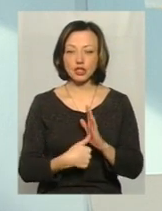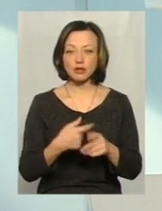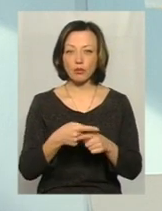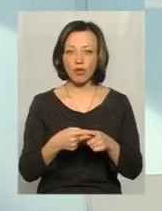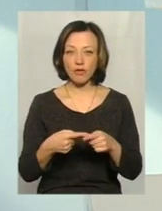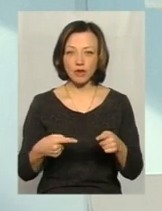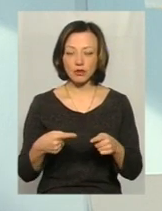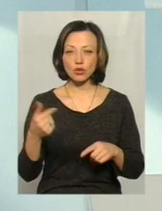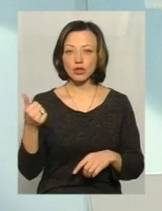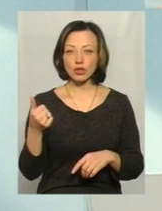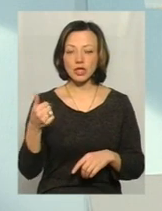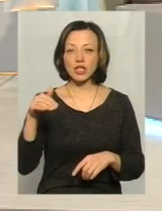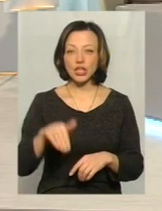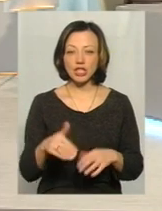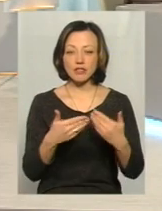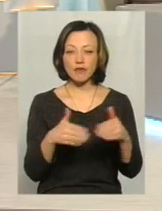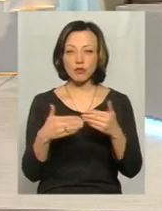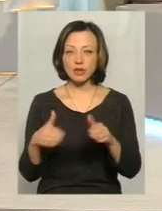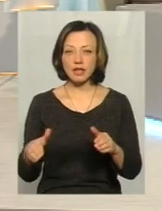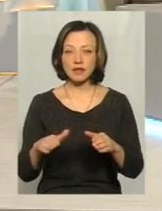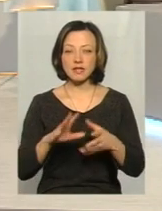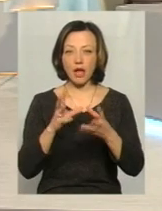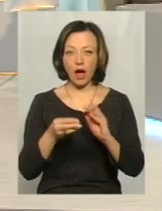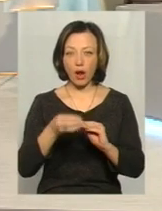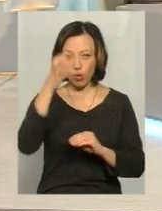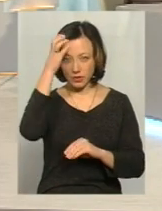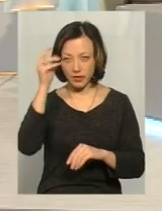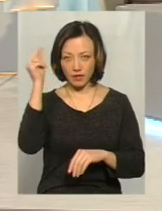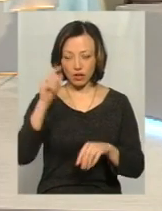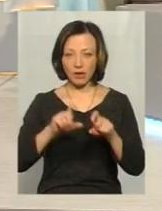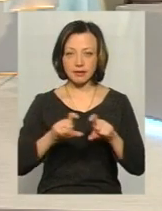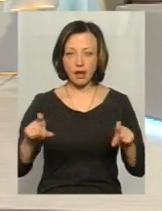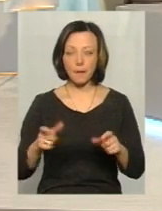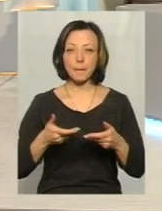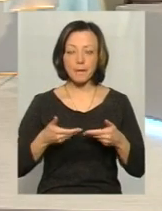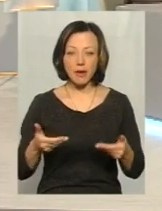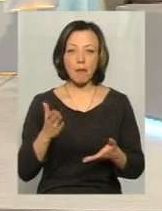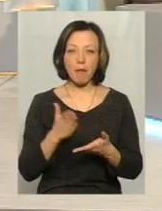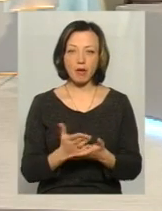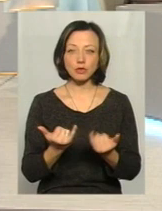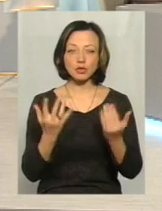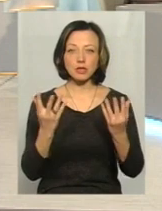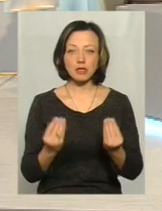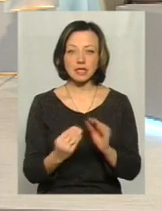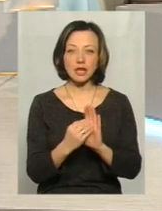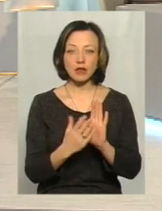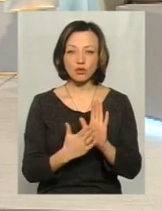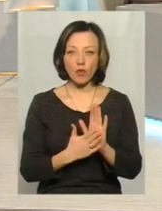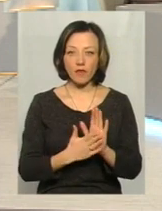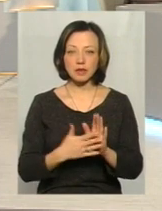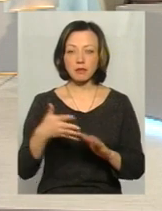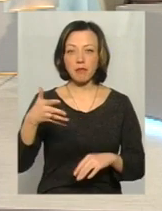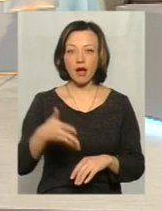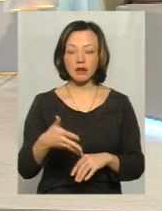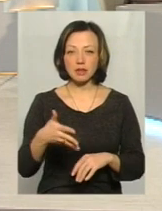6,5 майже тисяч випускників загальноосвітніх навчальних закладів, то ми маємо на сьогоднішній день зареєстрованих майже